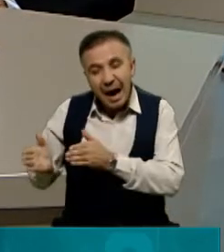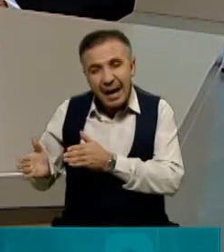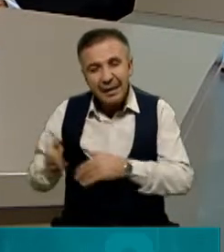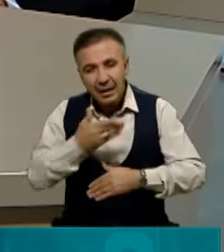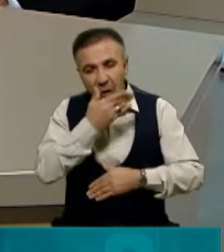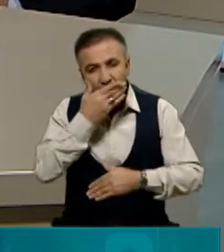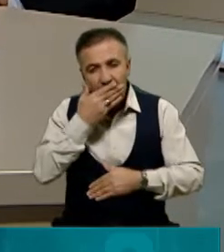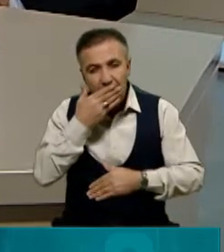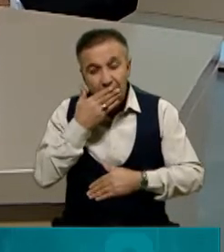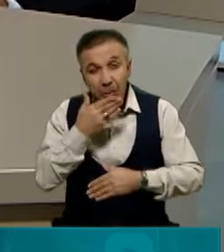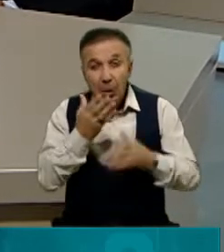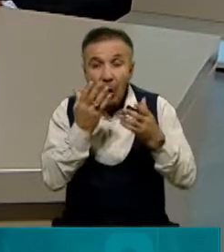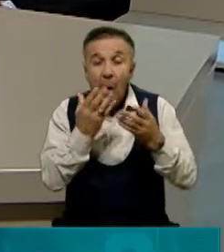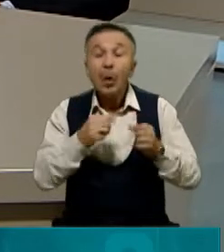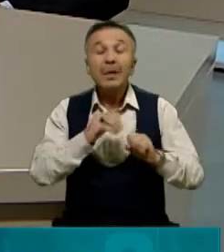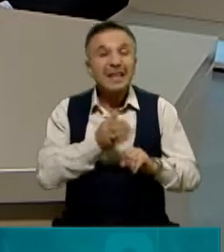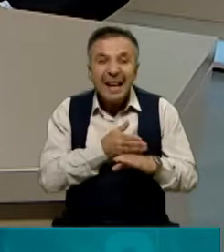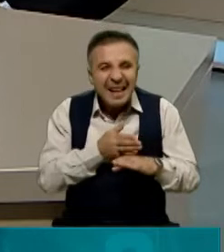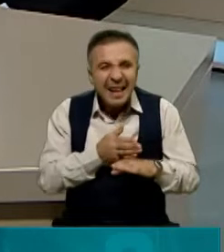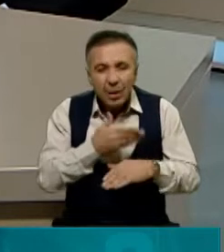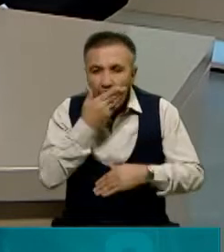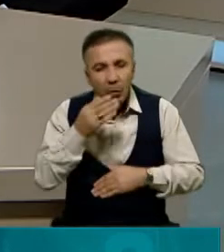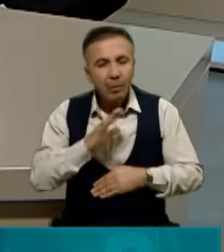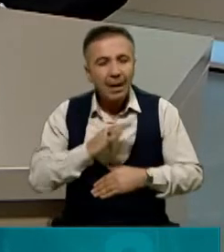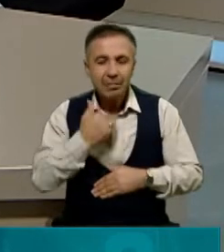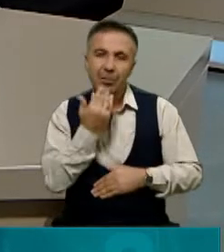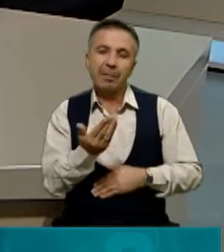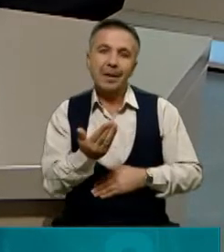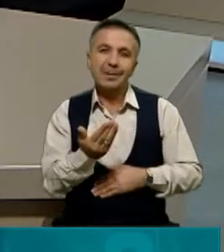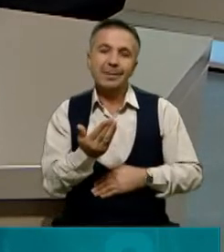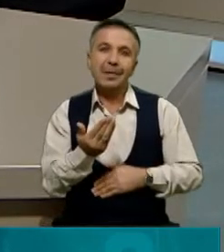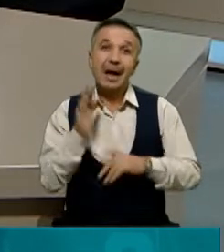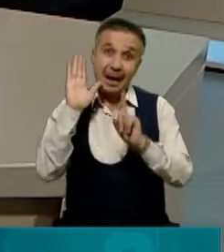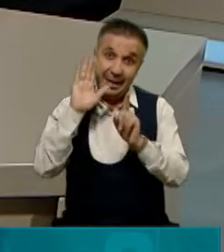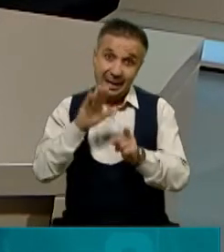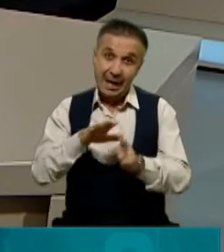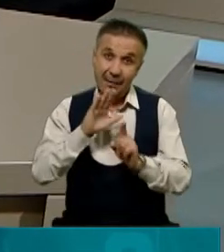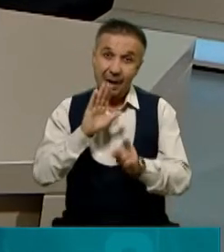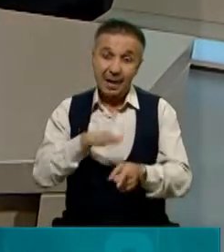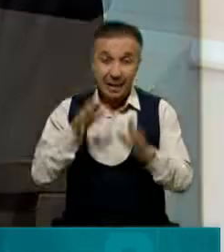böyle, niçin olmaz? Tabii. Şimdi cemaatle namaz da